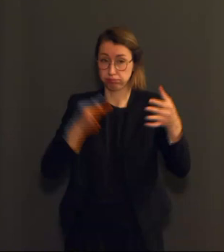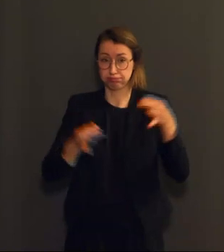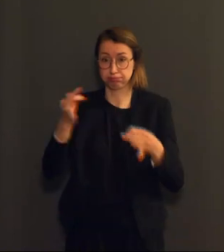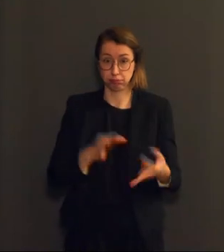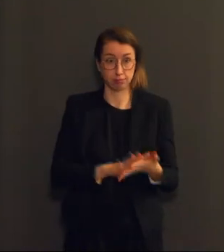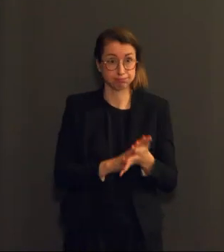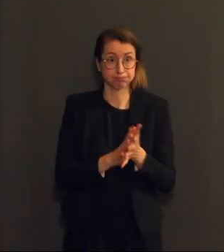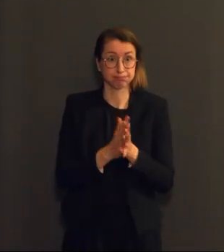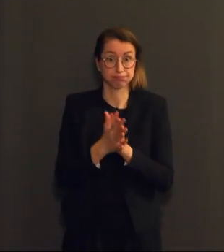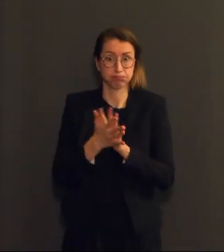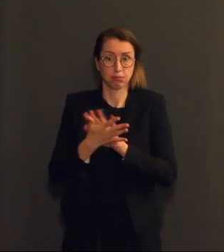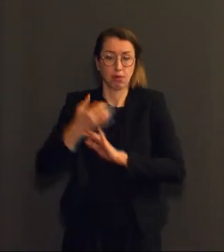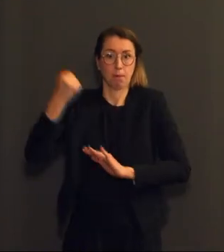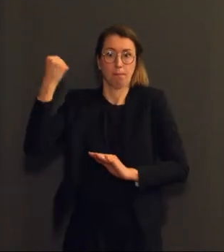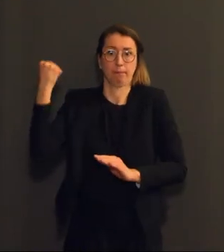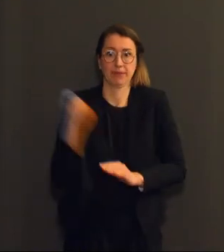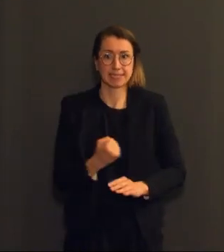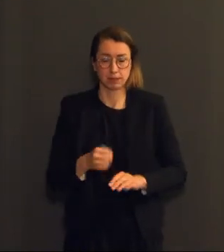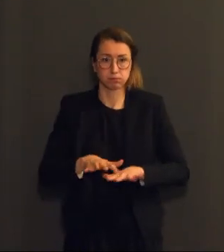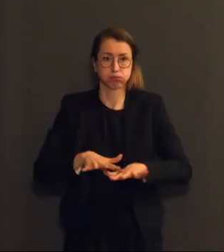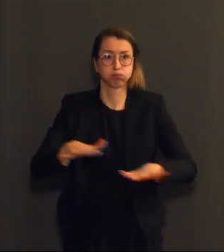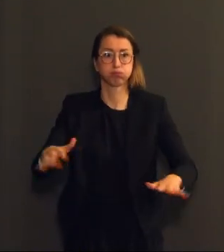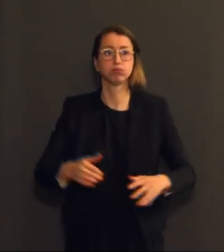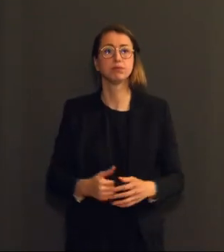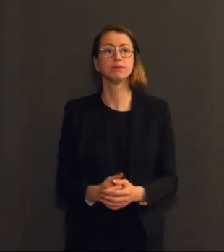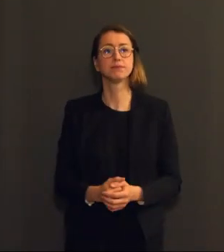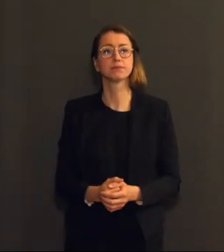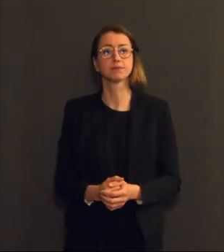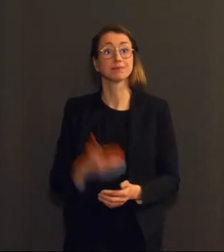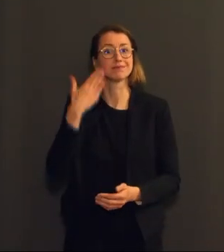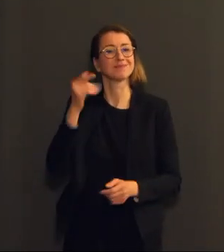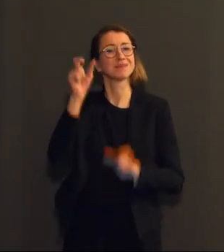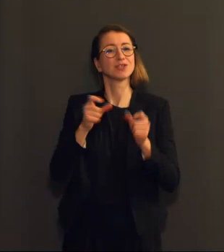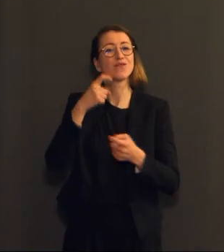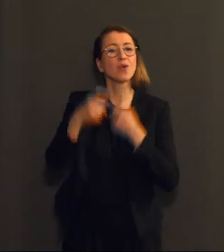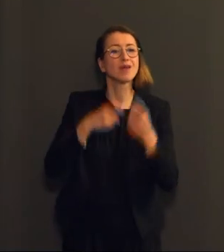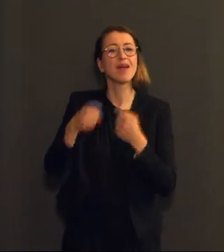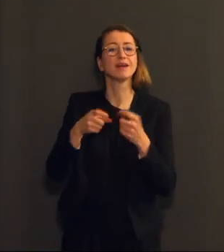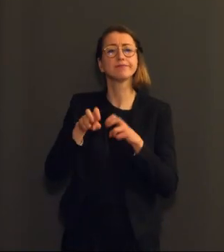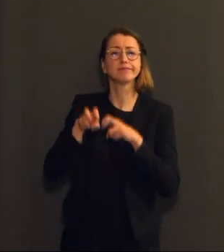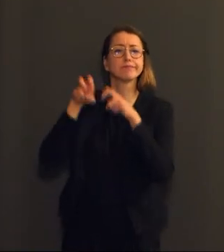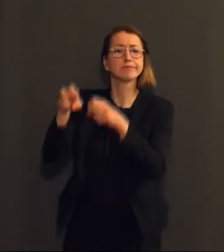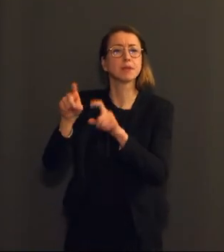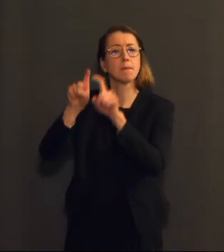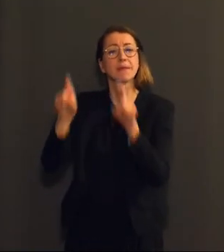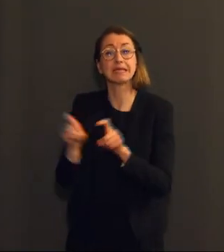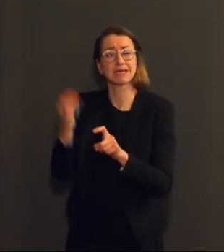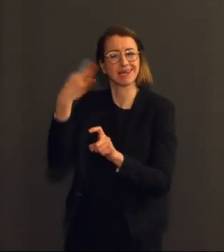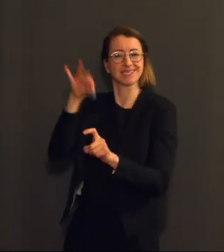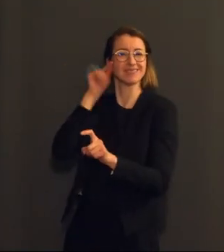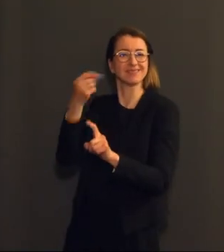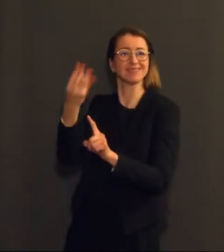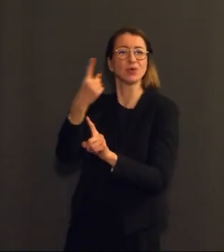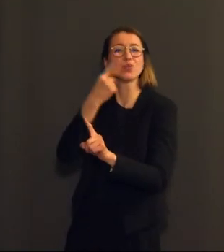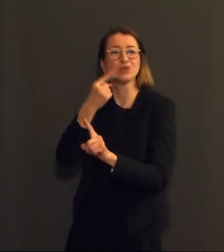gens vont voyager, entre autres voyager vers les zones à risque potentiel, on a signalé un certain nombre de continents ou de